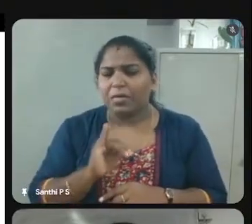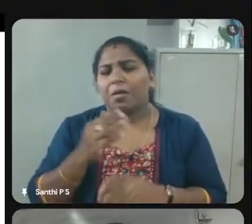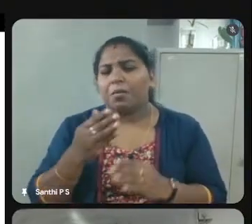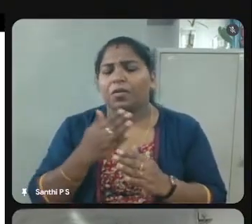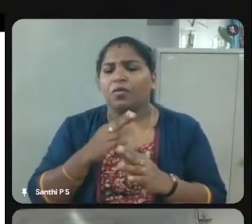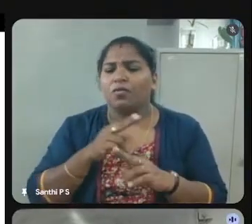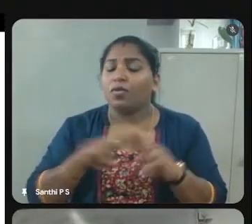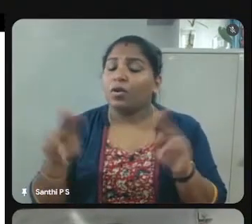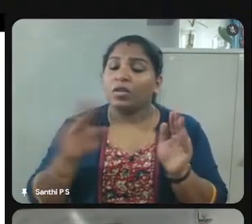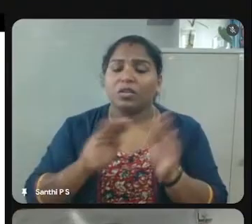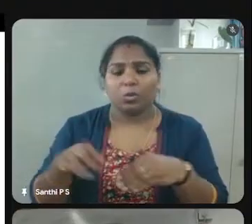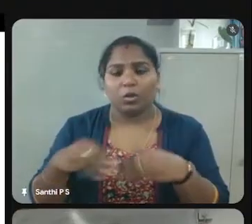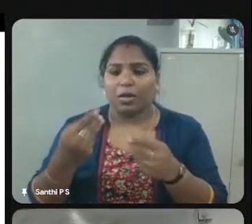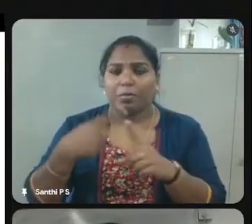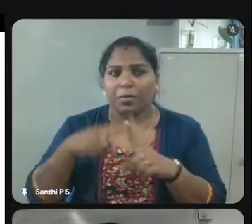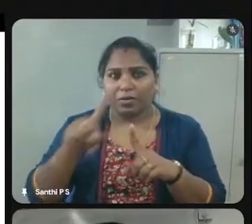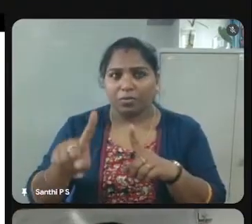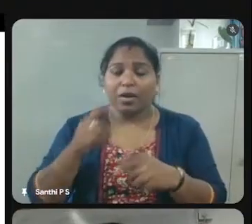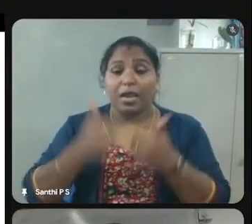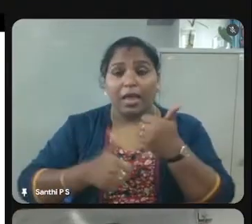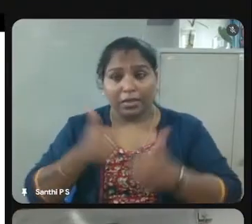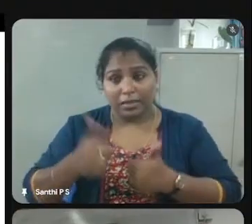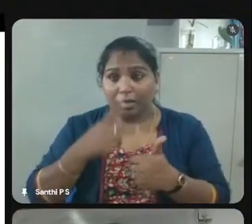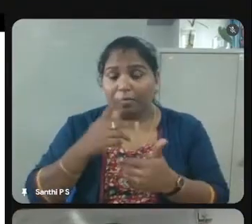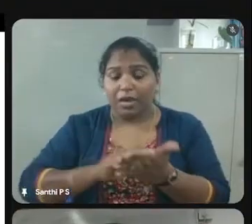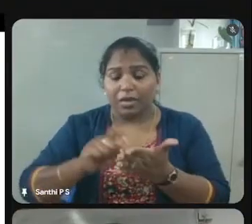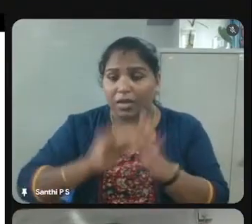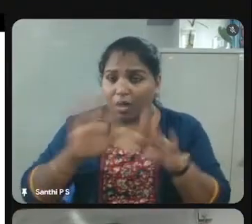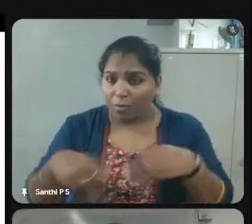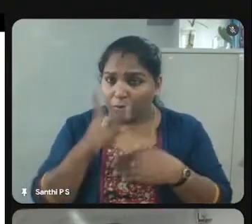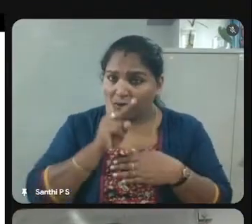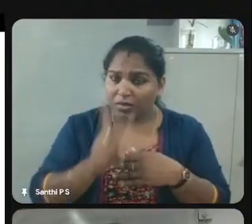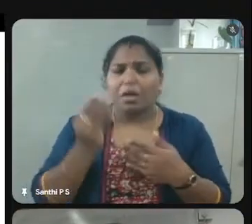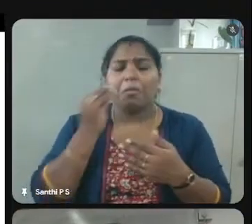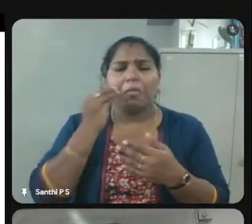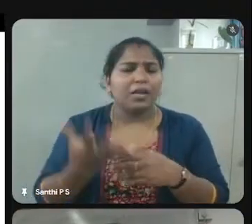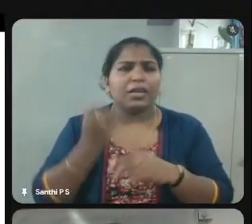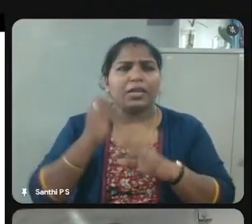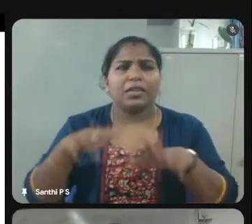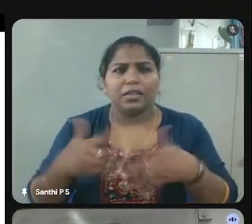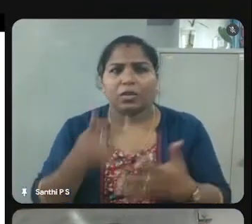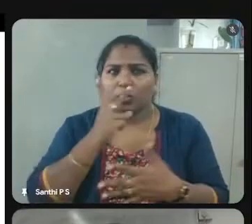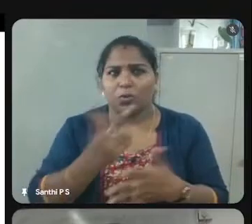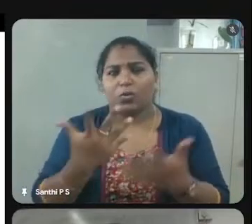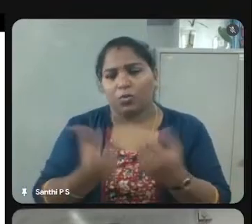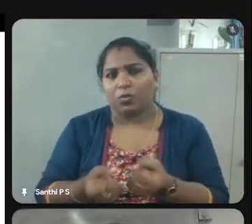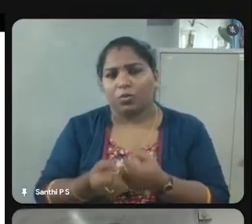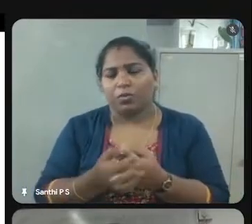ആള് +1 പരീക്ഷ എങ്ങനെ എഴുതുന്നു എന്നുള്ളതോടെ നമ്മൾ നോക്കിയാലേ പറ്റുള്ളൂ, എത്ര മാർക്ക് കിട്ടുന്നുണ്ട് എന്നുള്ളതൊക്കെ.